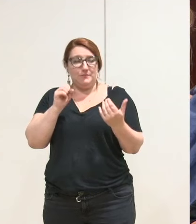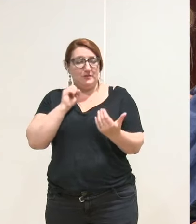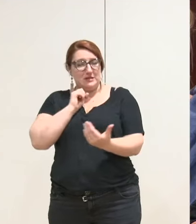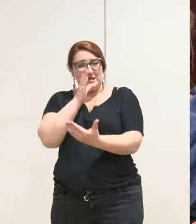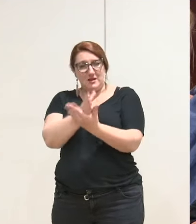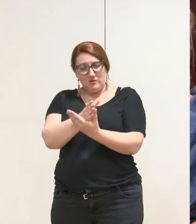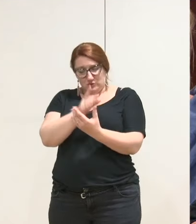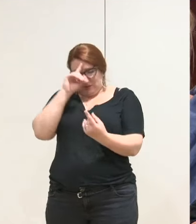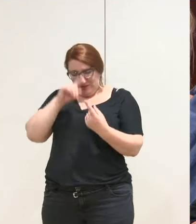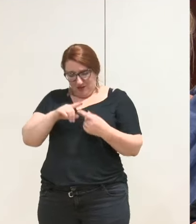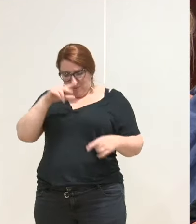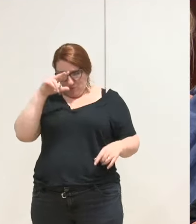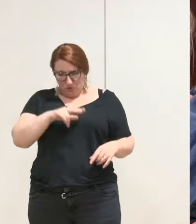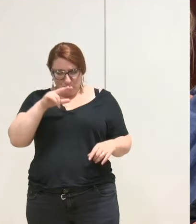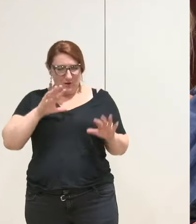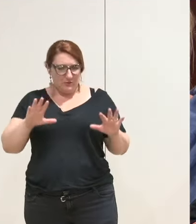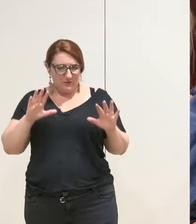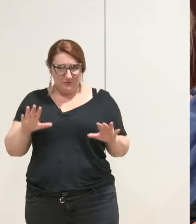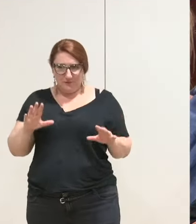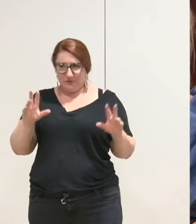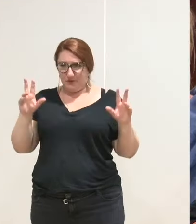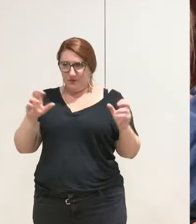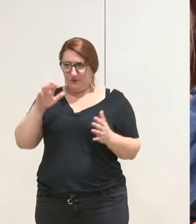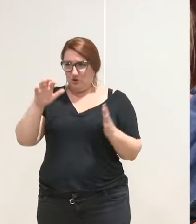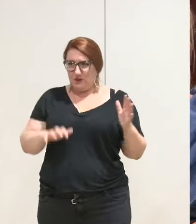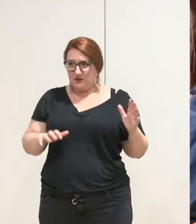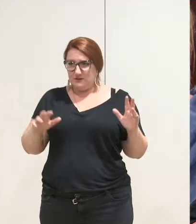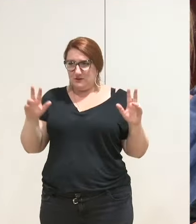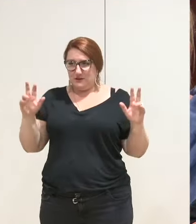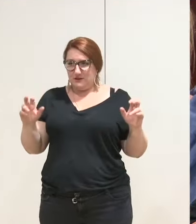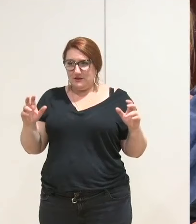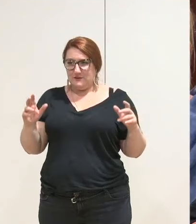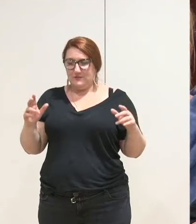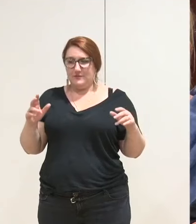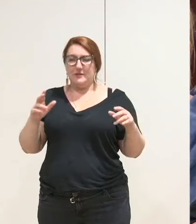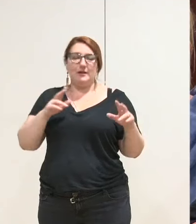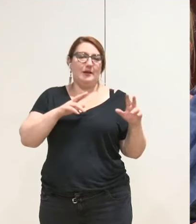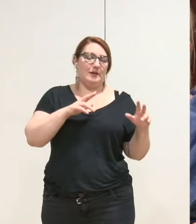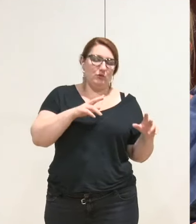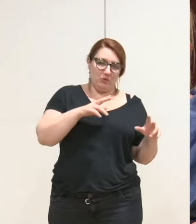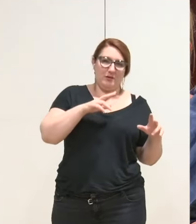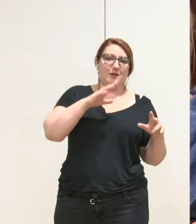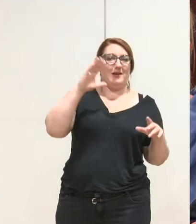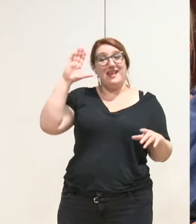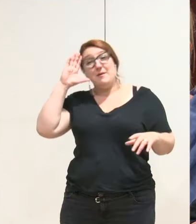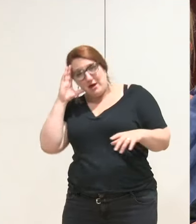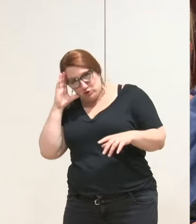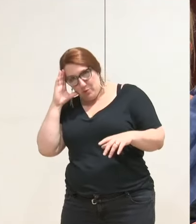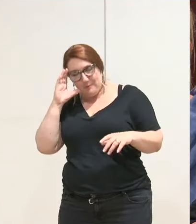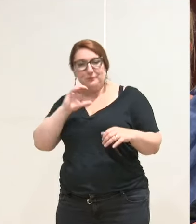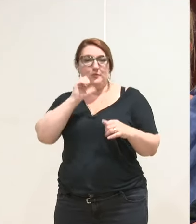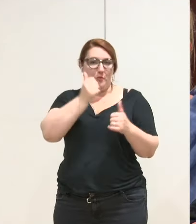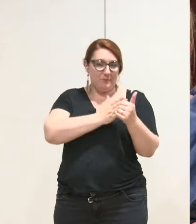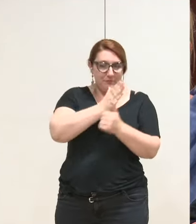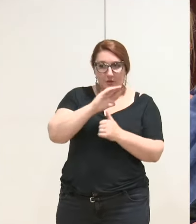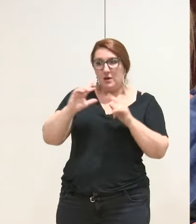logement d'une part alors attendez que je retrouve le texte et l'hébergement donc c'était le premier point et puis le second point